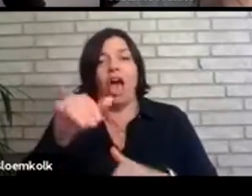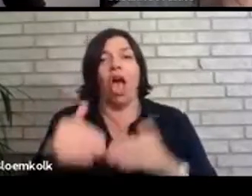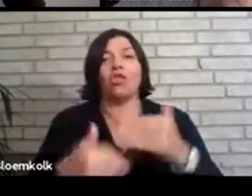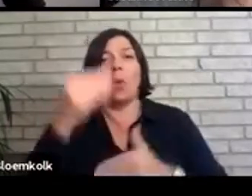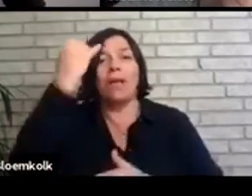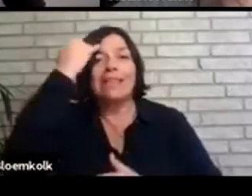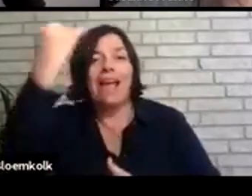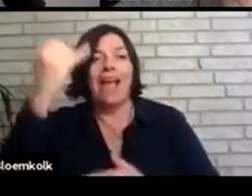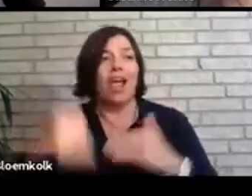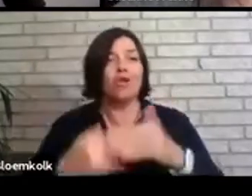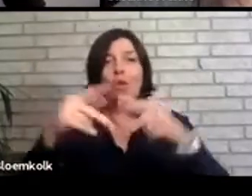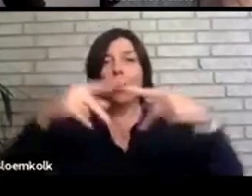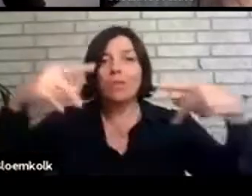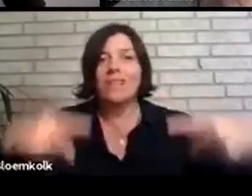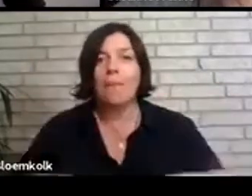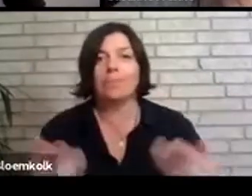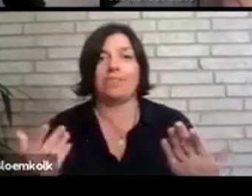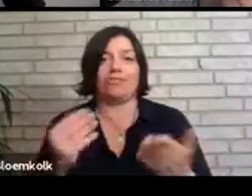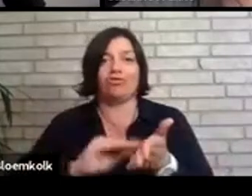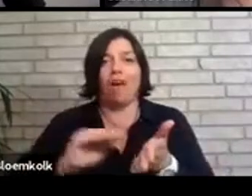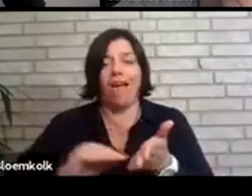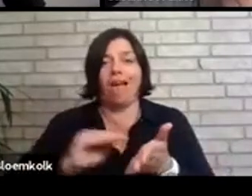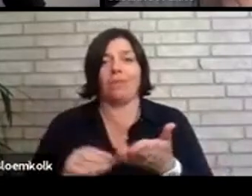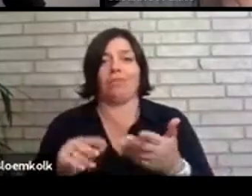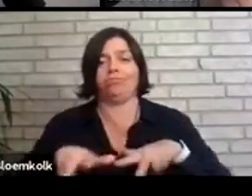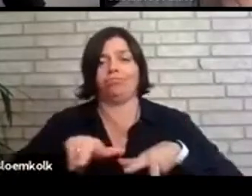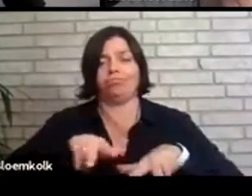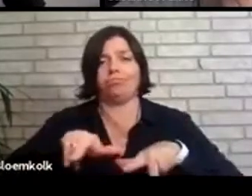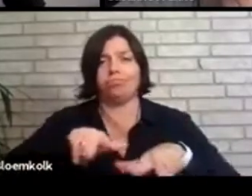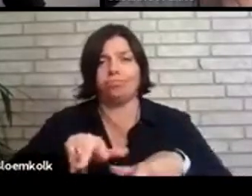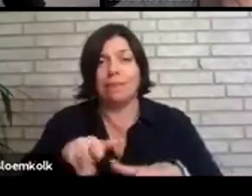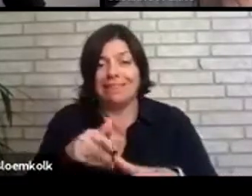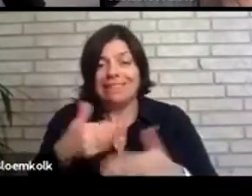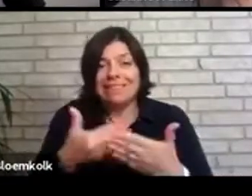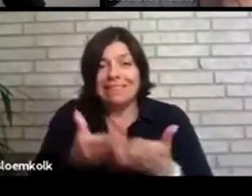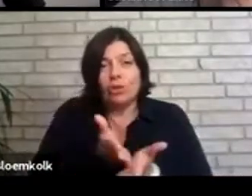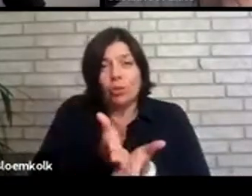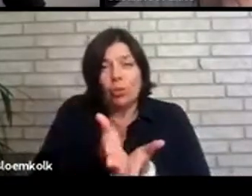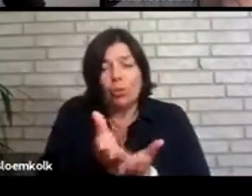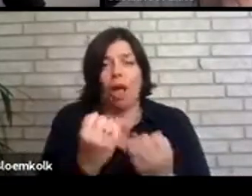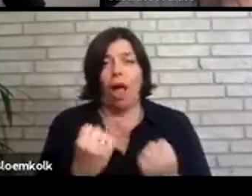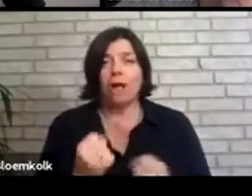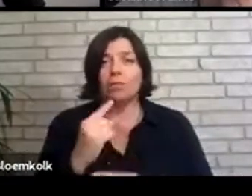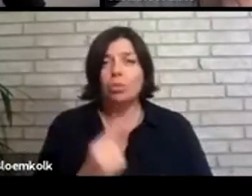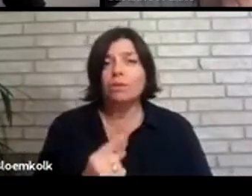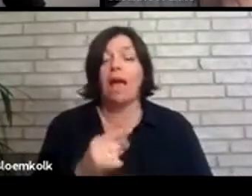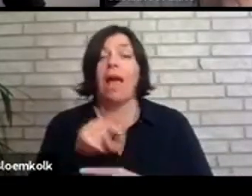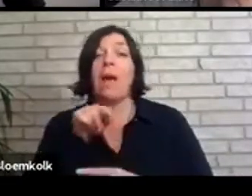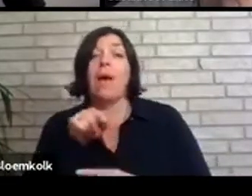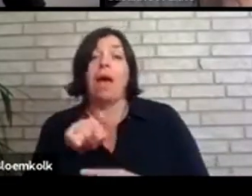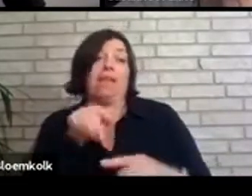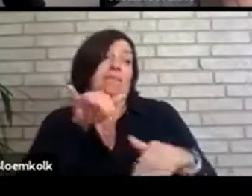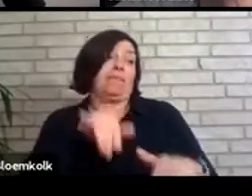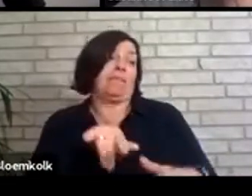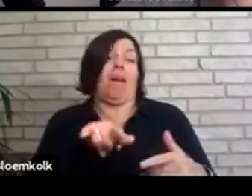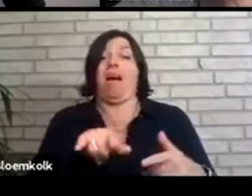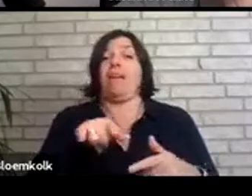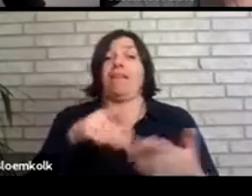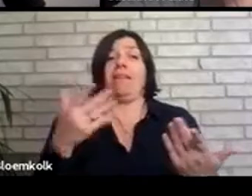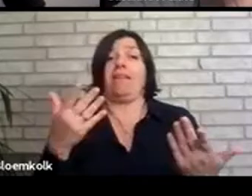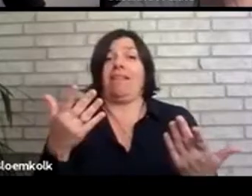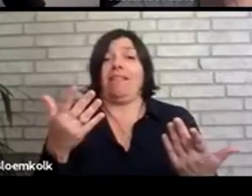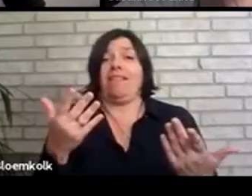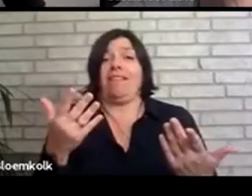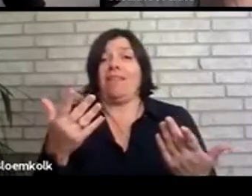weiter durchhalten, ja. Und dieser Kommerzspitze um Seifert, Watzke, Rummenigge und Co., dass die